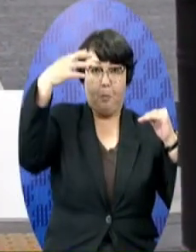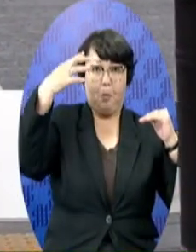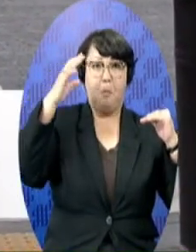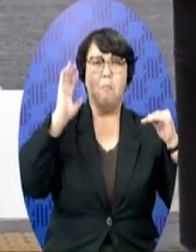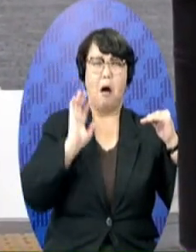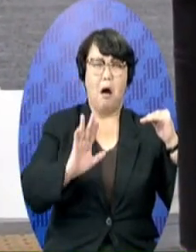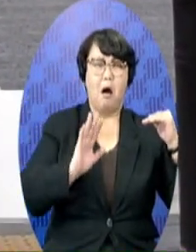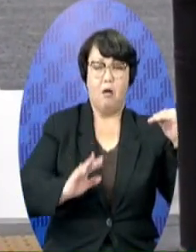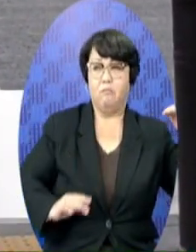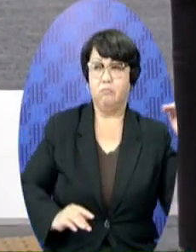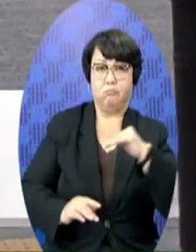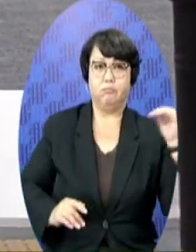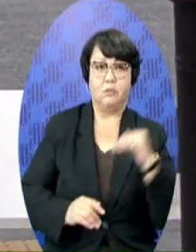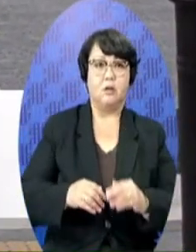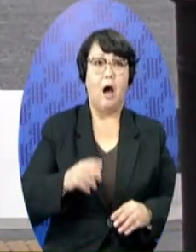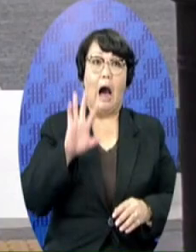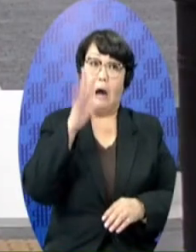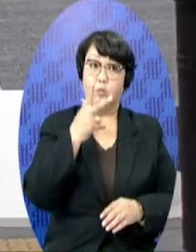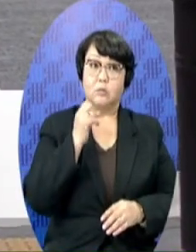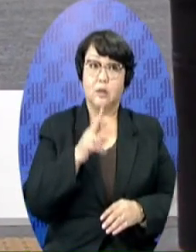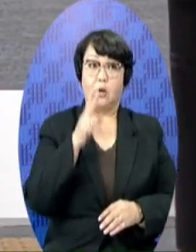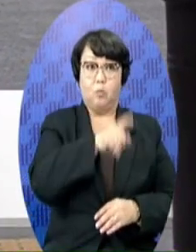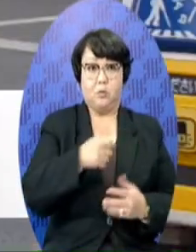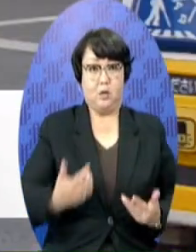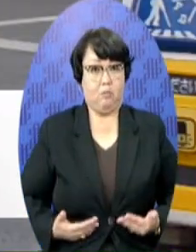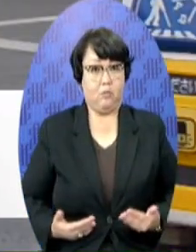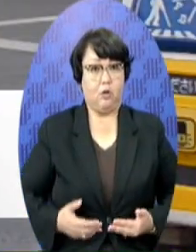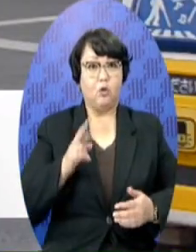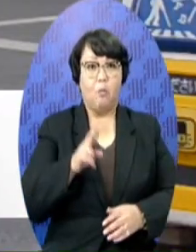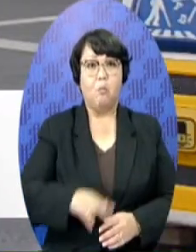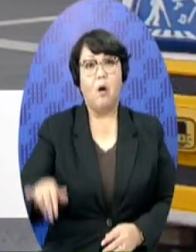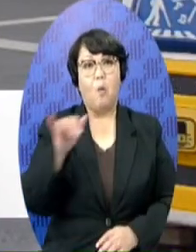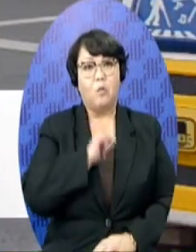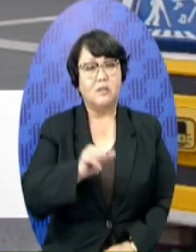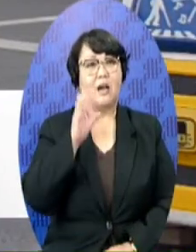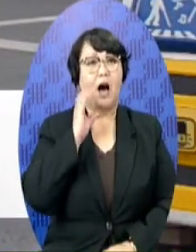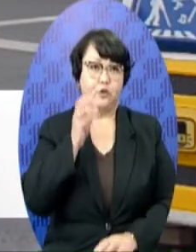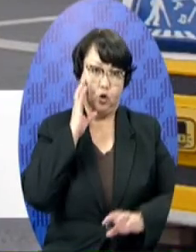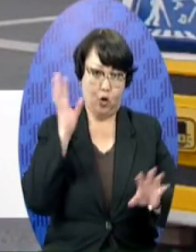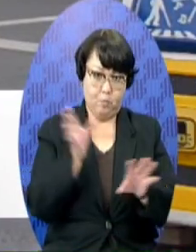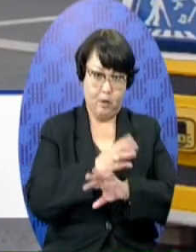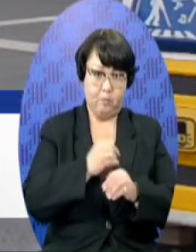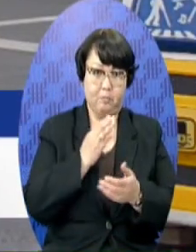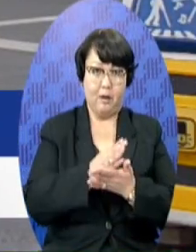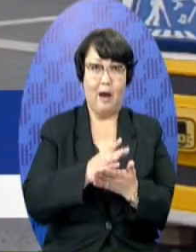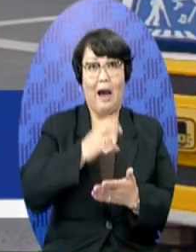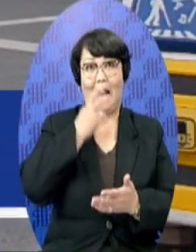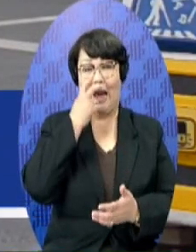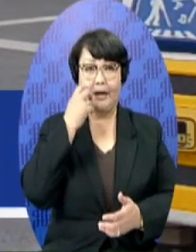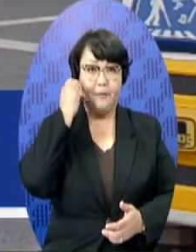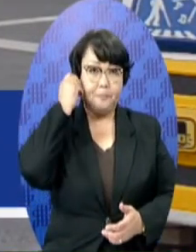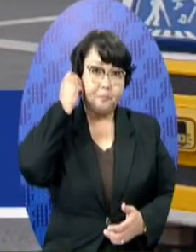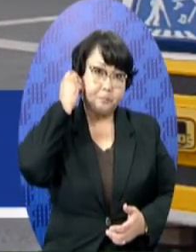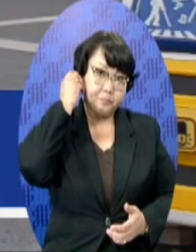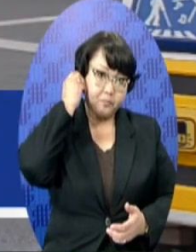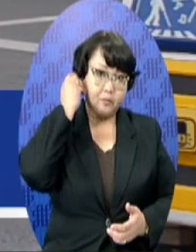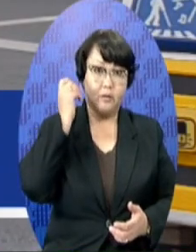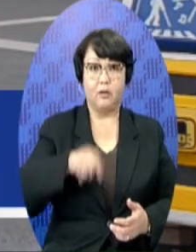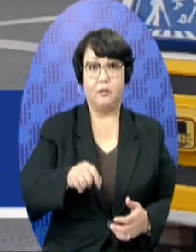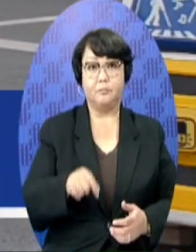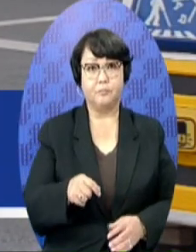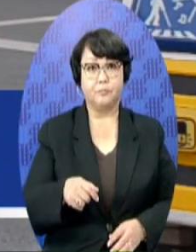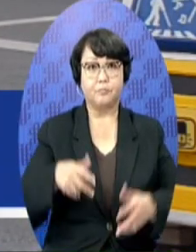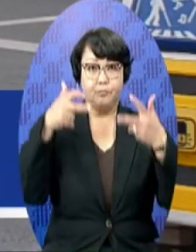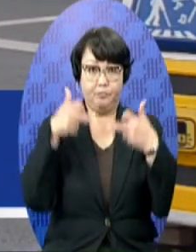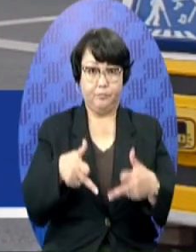амтай Токиохот асуудлаа хэрхэн шийддэг вэ? За энэхүү зам энэхүү төхөөрөмжийн хувьд одоо тахан харж байгаа бох. За энэ дээдлэн одоо